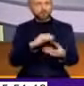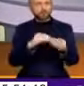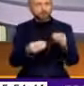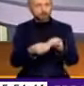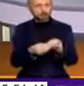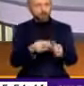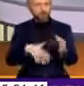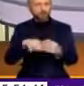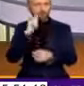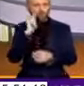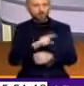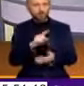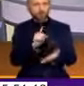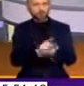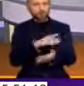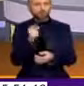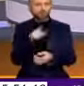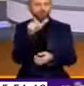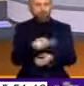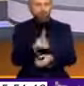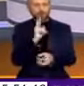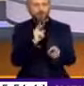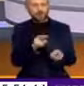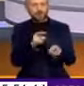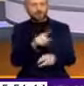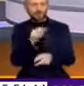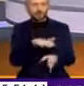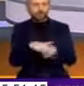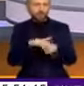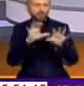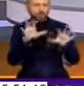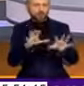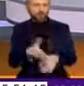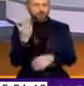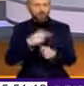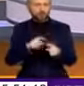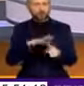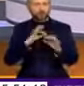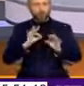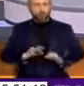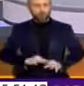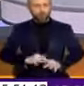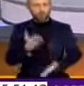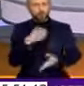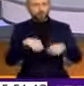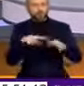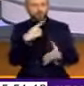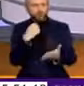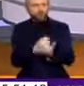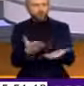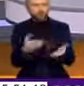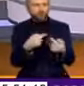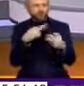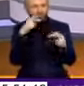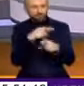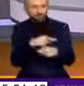проблема по всій Україні, що має бути той, хто наглядає за дотриманням закону. Раніше це був прокурор. Якщо рішення ухвалює якесь не таке